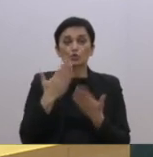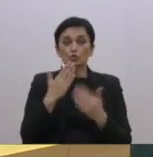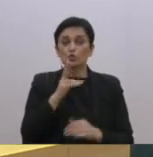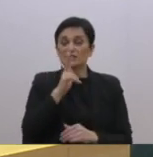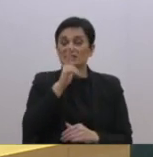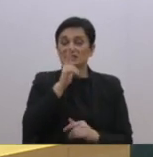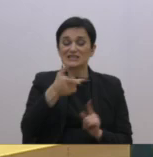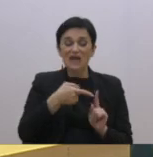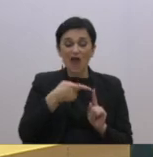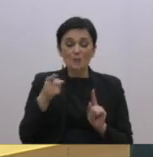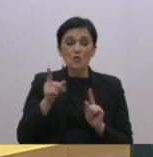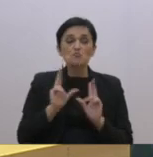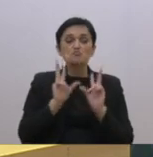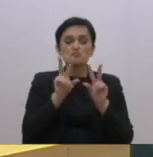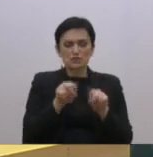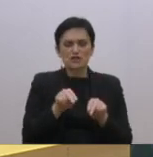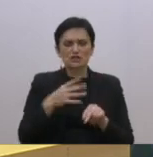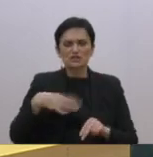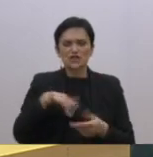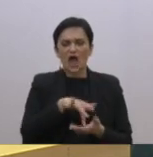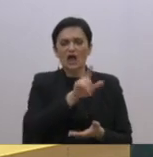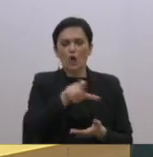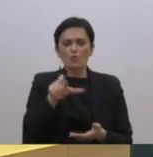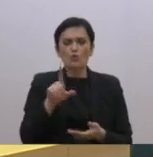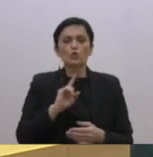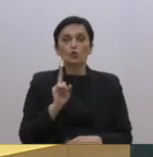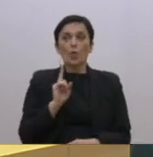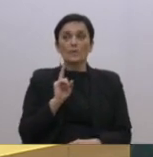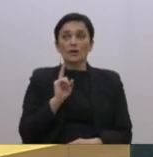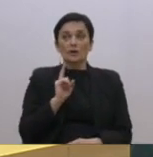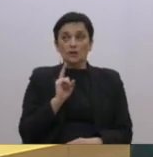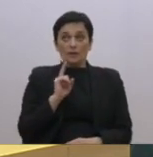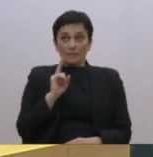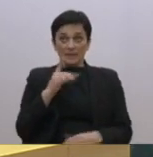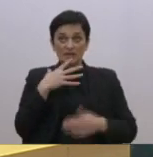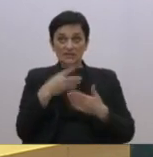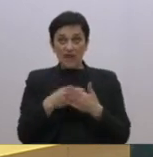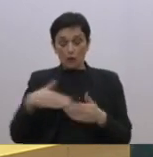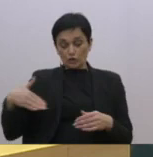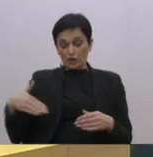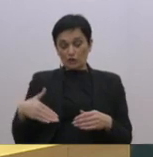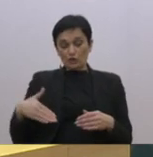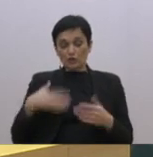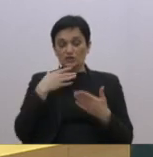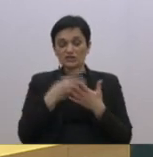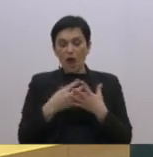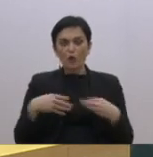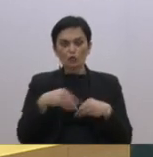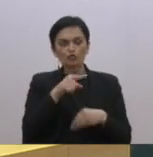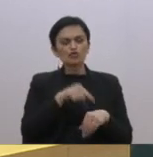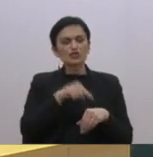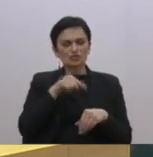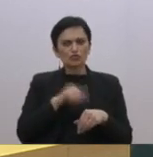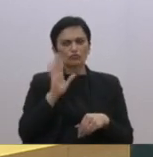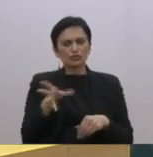წელწადში პირდებოდით საქართველოს მოქალაქეებს, რომ საკუთარ ჯიბეზე, საკუთარ ოჯახებზე იგრძნობდნენ ამ